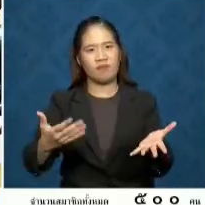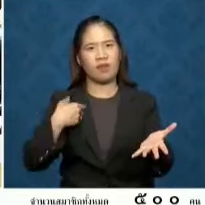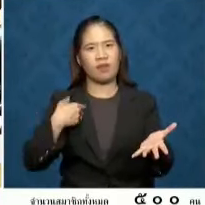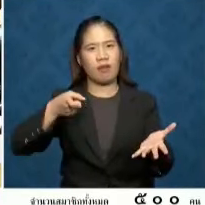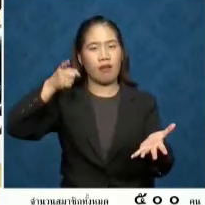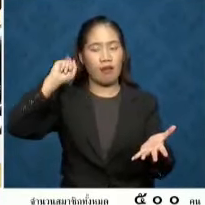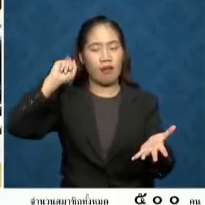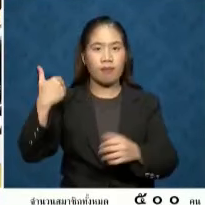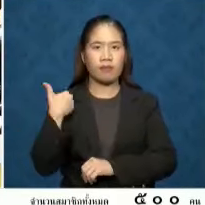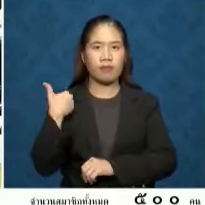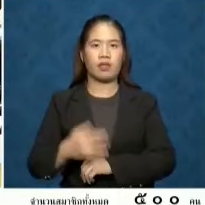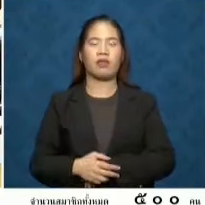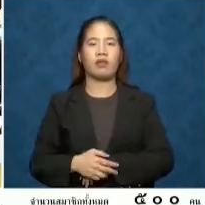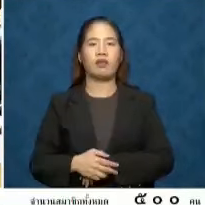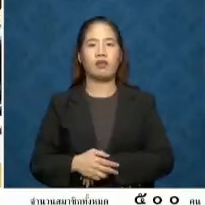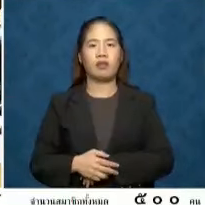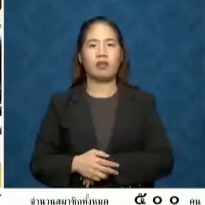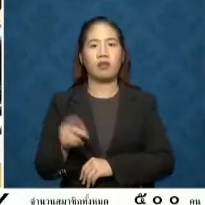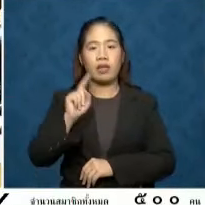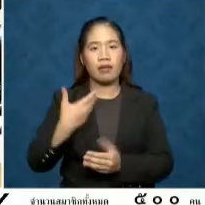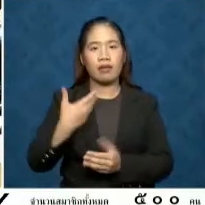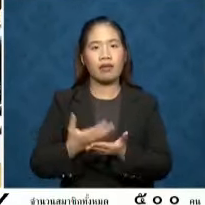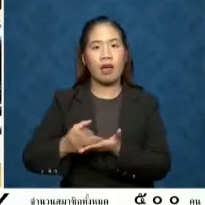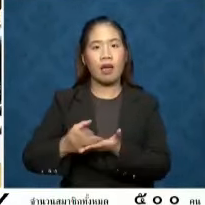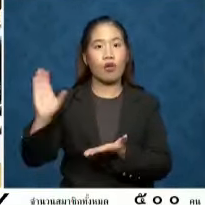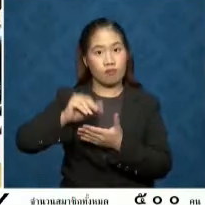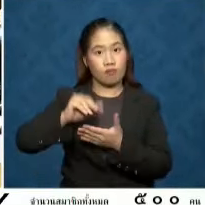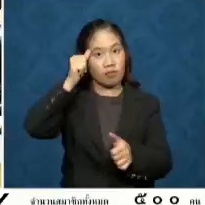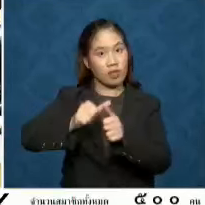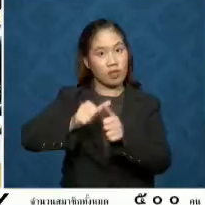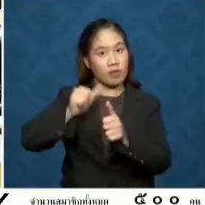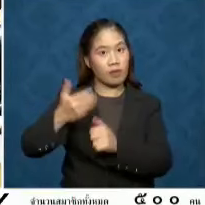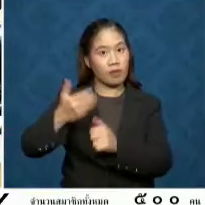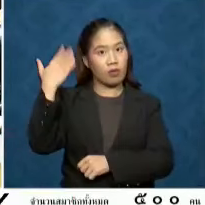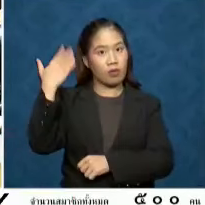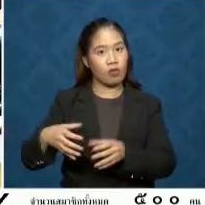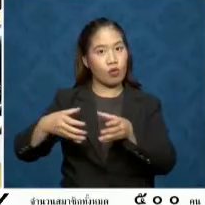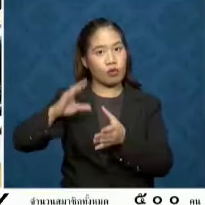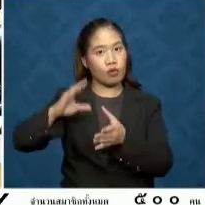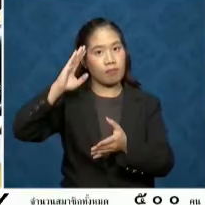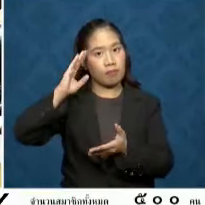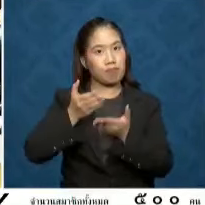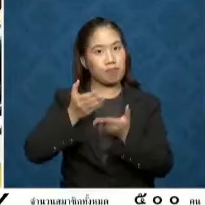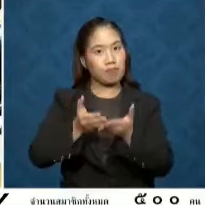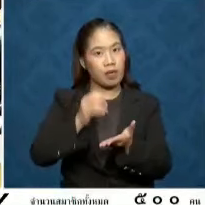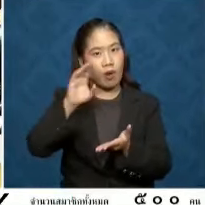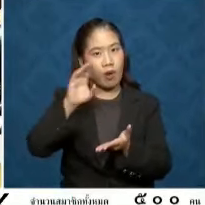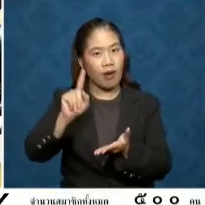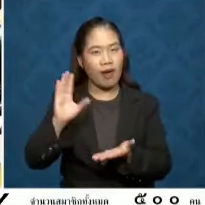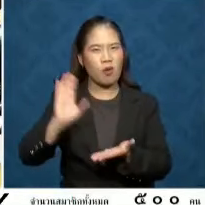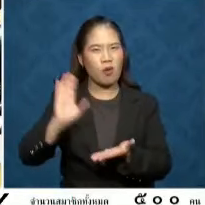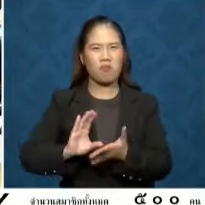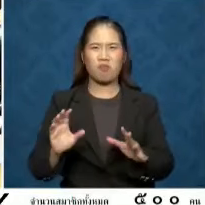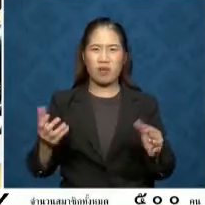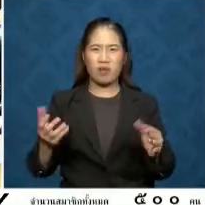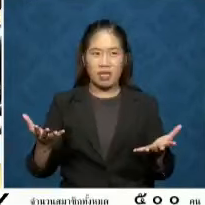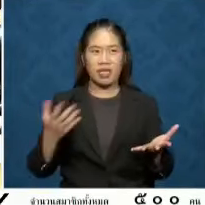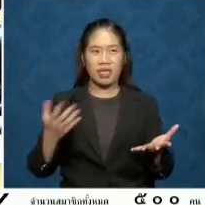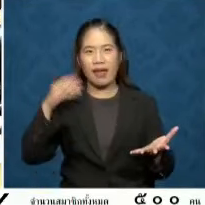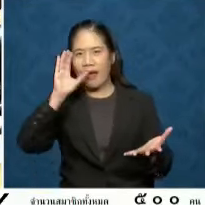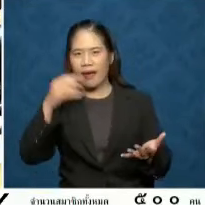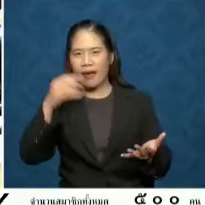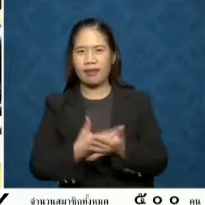อยู่ในนั้นเยอะมากครับโดยเฉพาะเรื่องของงบประมาณจำได้ไหมครับตอนนั้นกองทัพเรือบอกว่าอะไรไม่มีงบโอนงบประมาณมาหามาได้แค่110